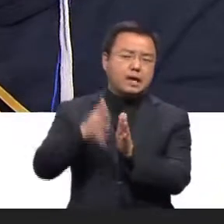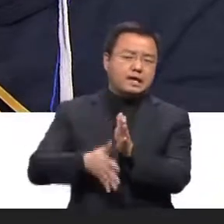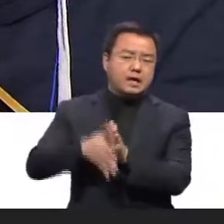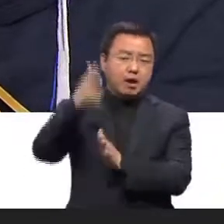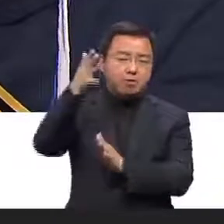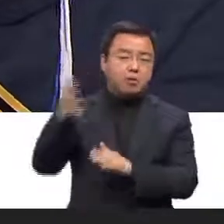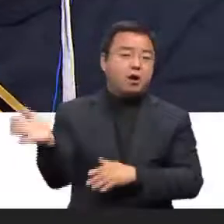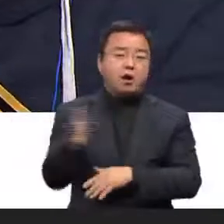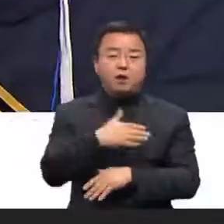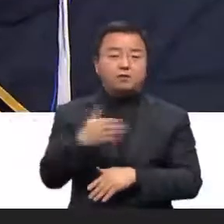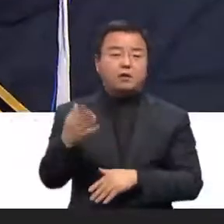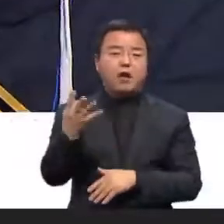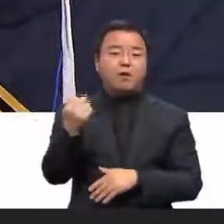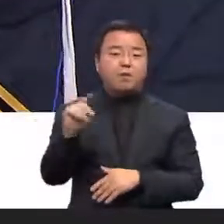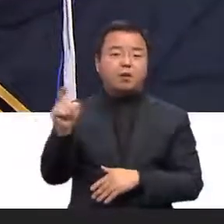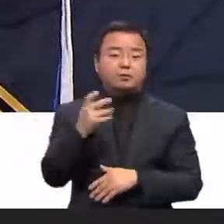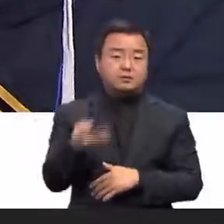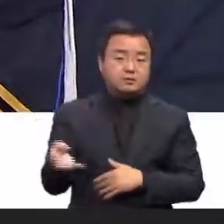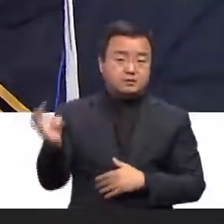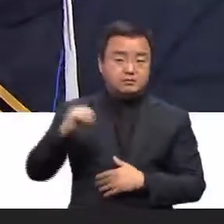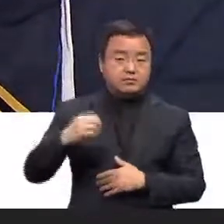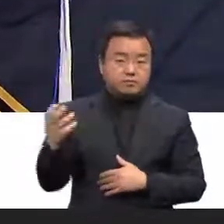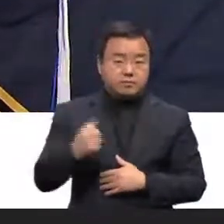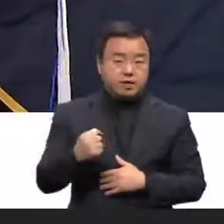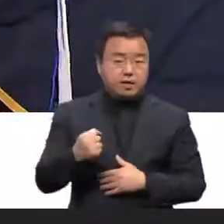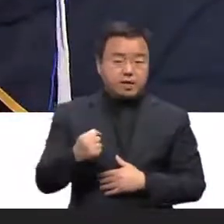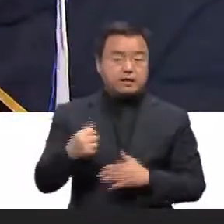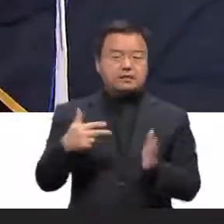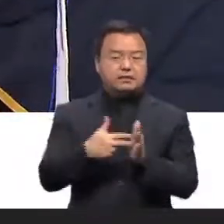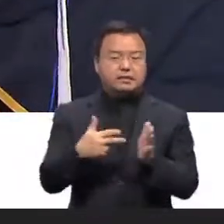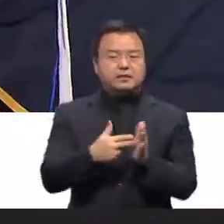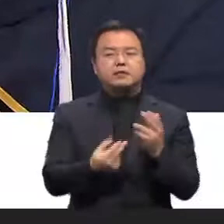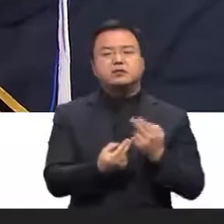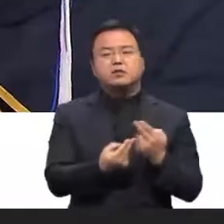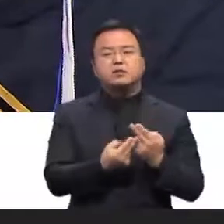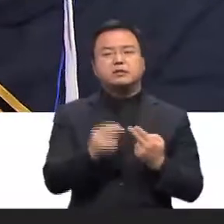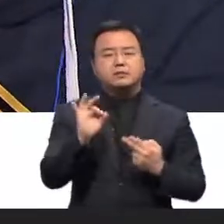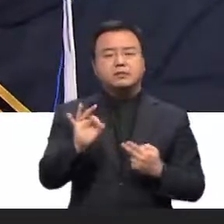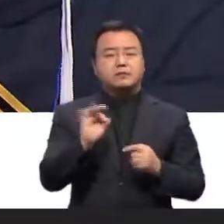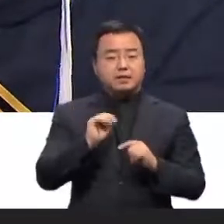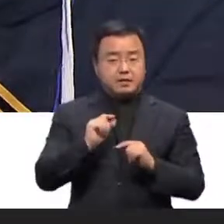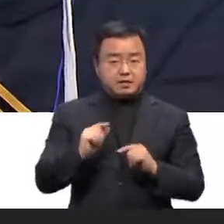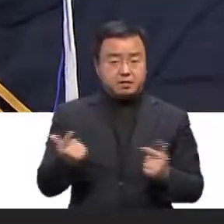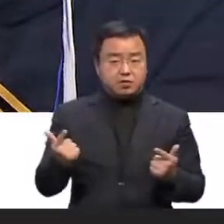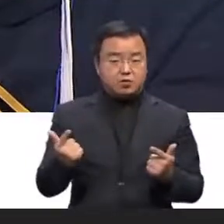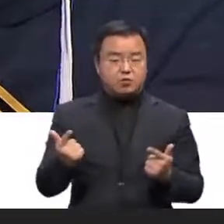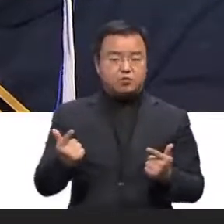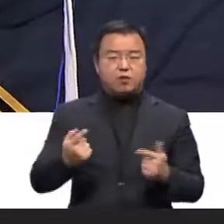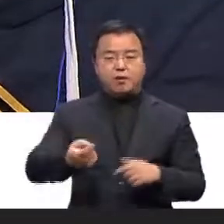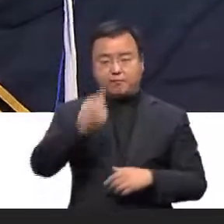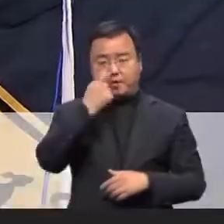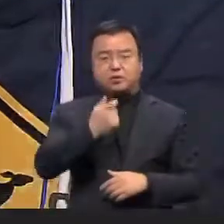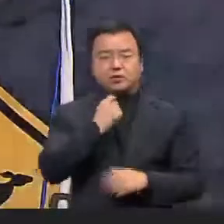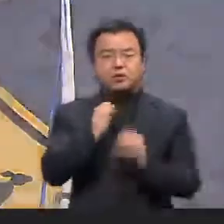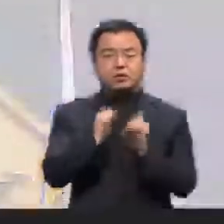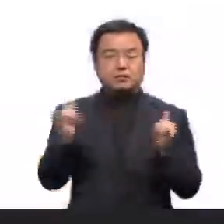뭐 몇십억 쌓아둔 재단 적립금이 없어도 우리는 배우고자 하는 사람들이 있는 공간을 충분히 대학으로 만들 수